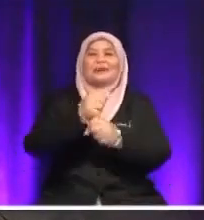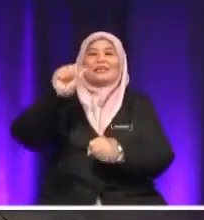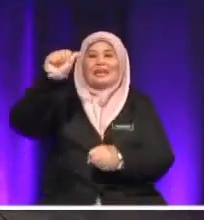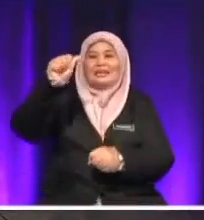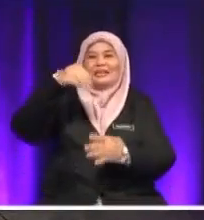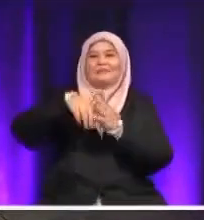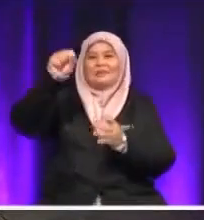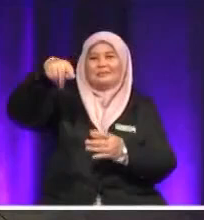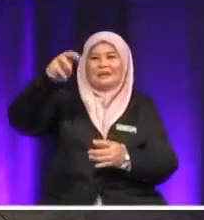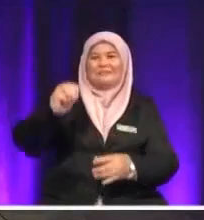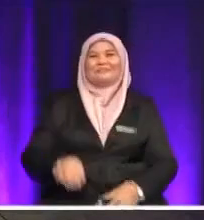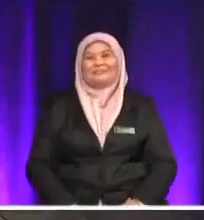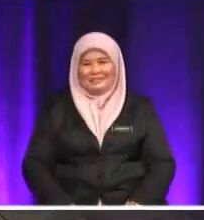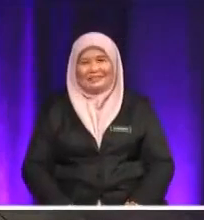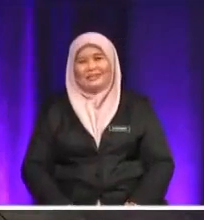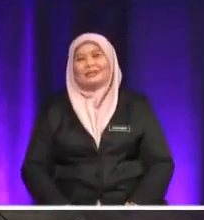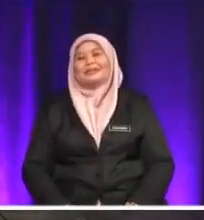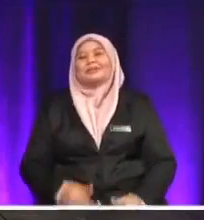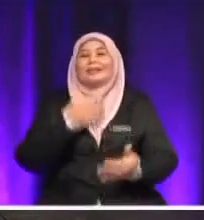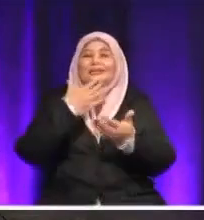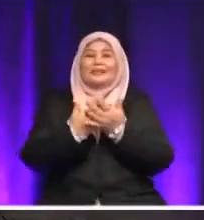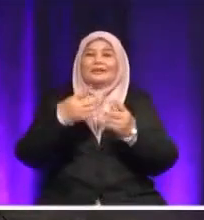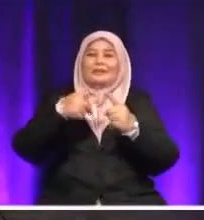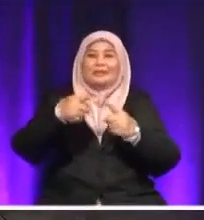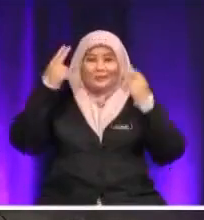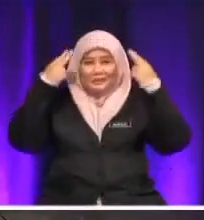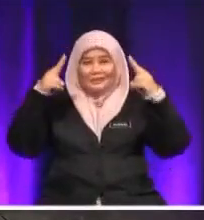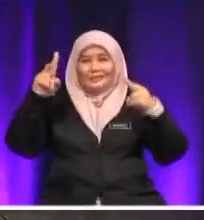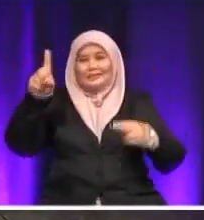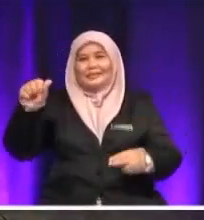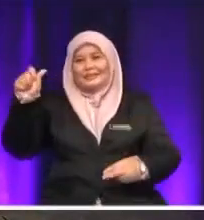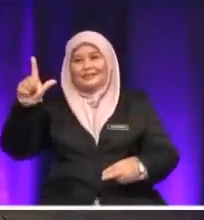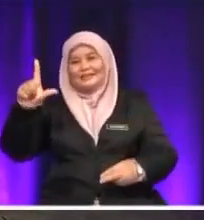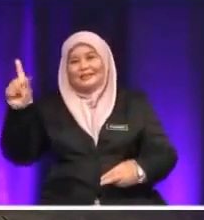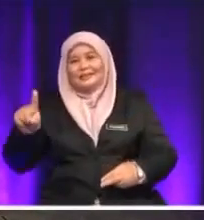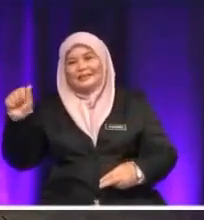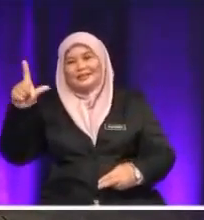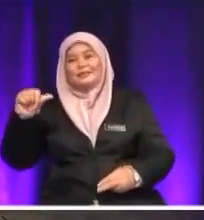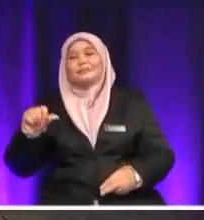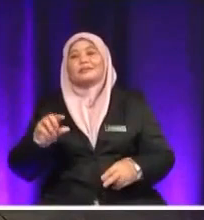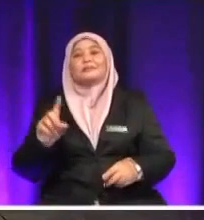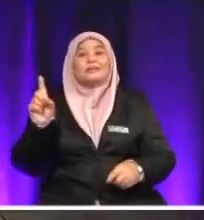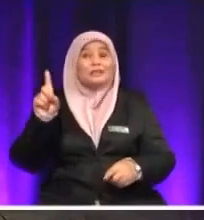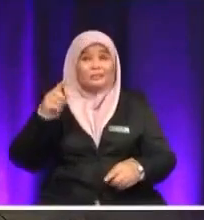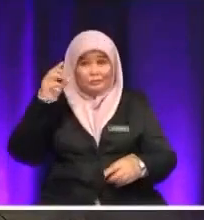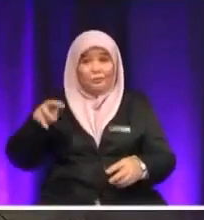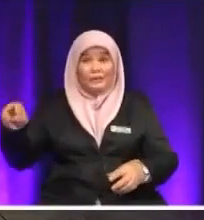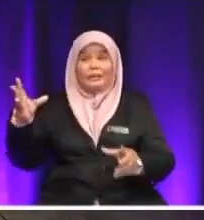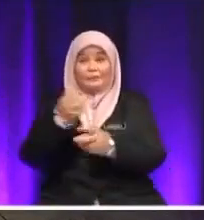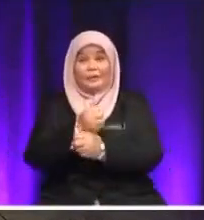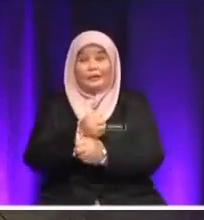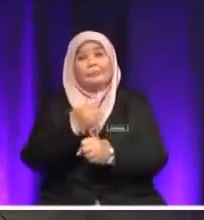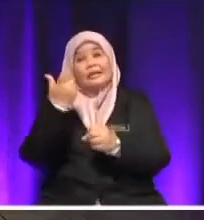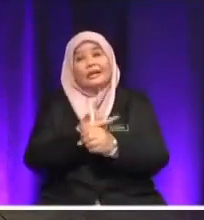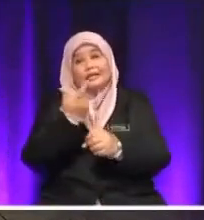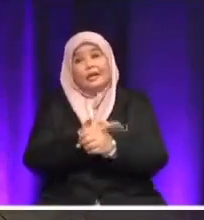SPM, insyaAllah. Terbaik. Terima kasih sekali lagi kepada Ustaz Zazali. Dan Ustaz, di manakah murid-murid kita boleh dapatkan